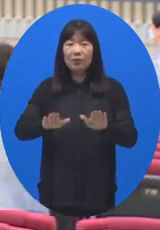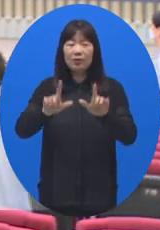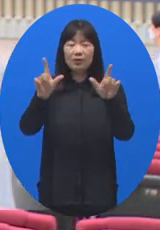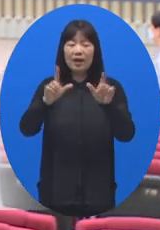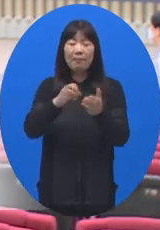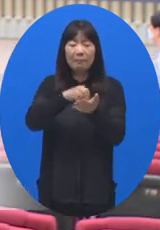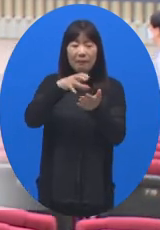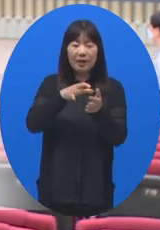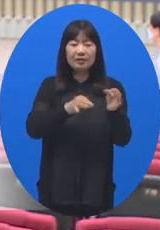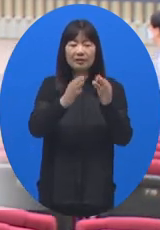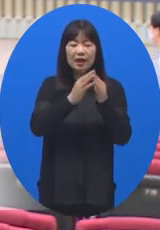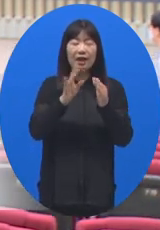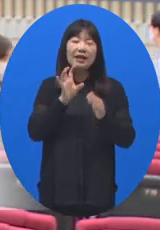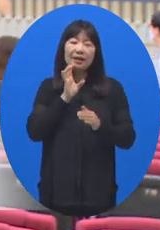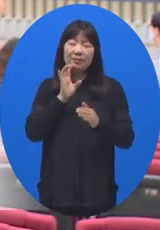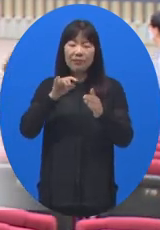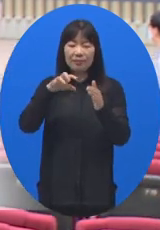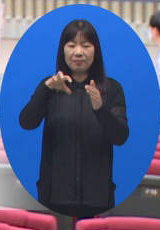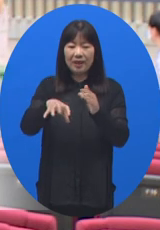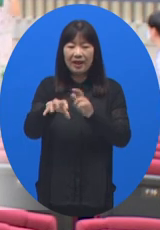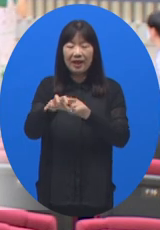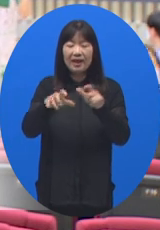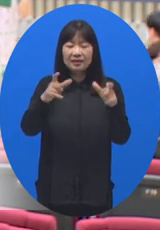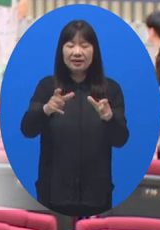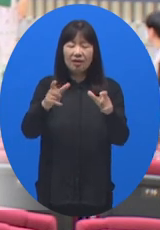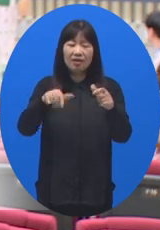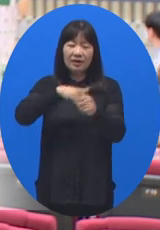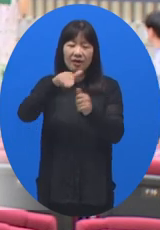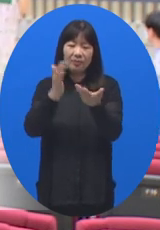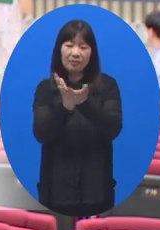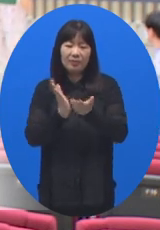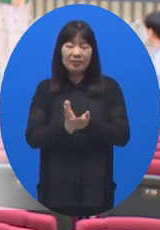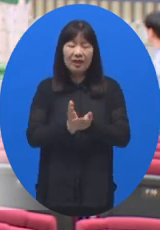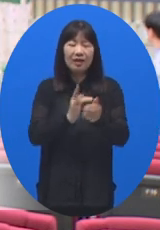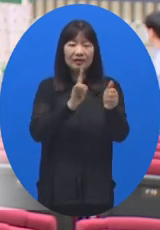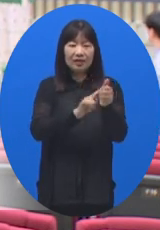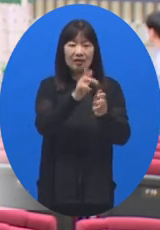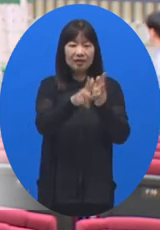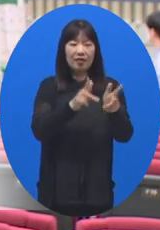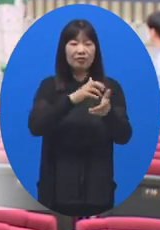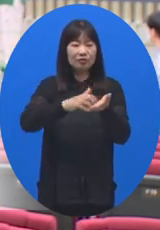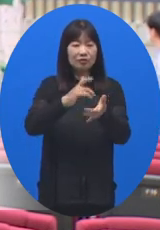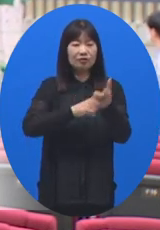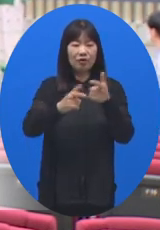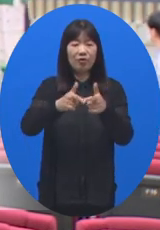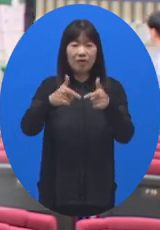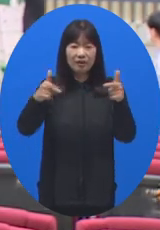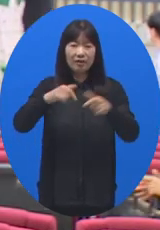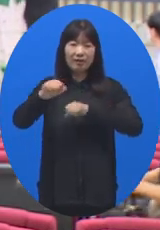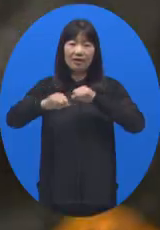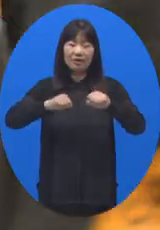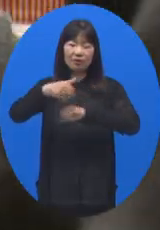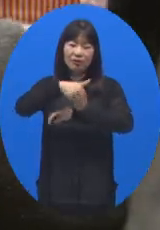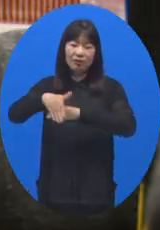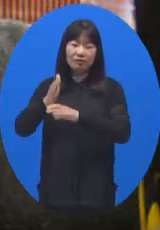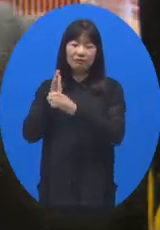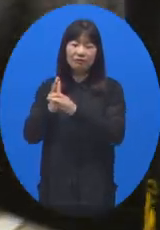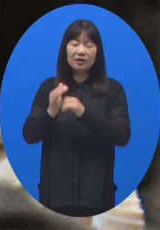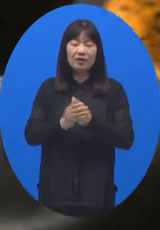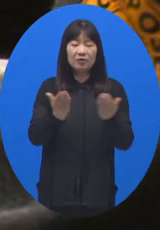제가 점이나 카페 둥 지역 실정에 만텍 대상 사업을 더 확대해서 활동할 예정입니다